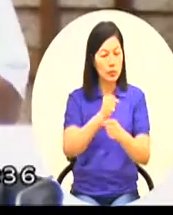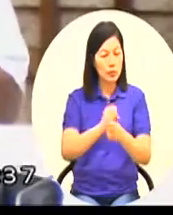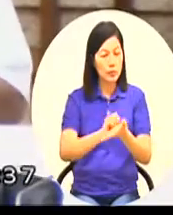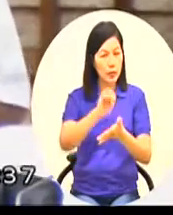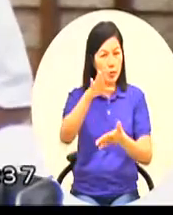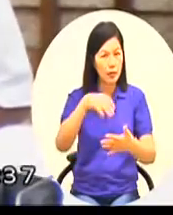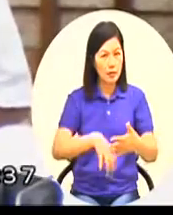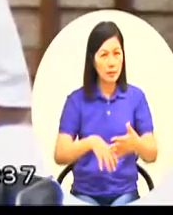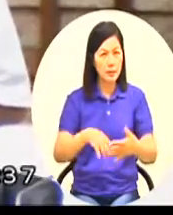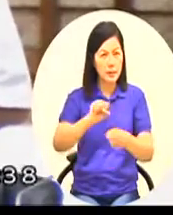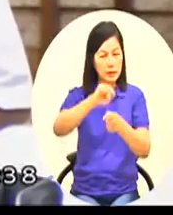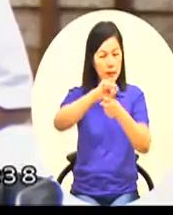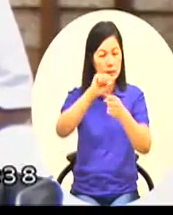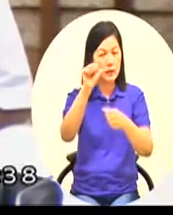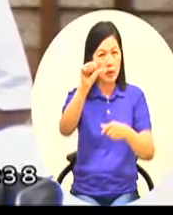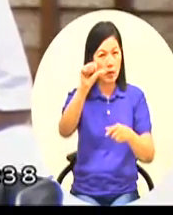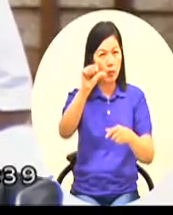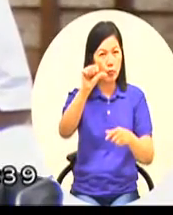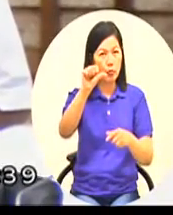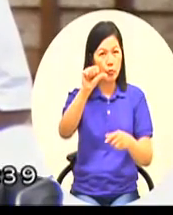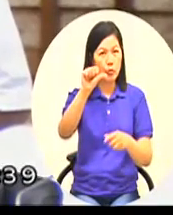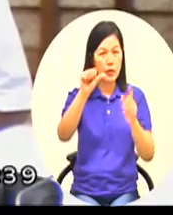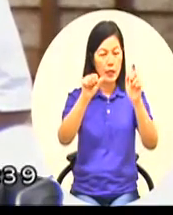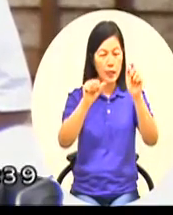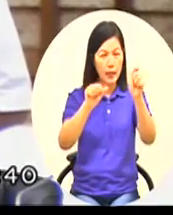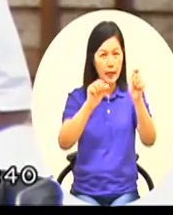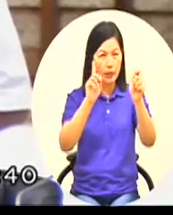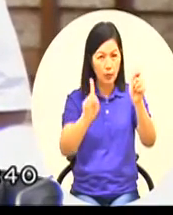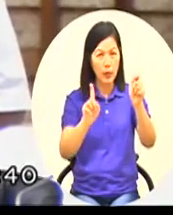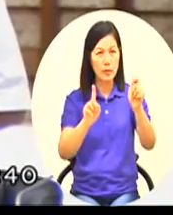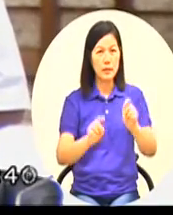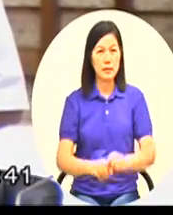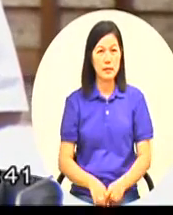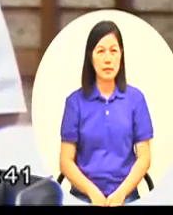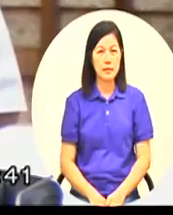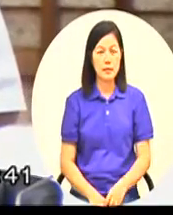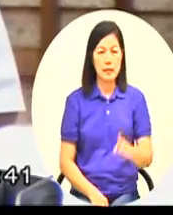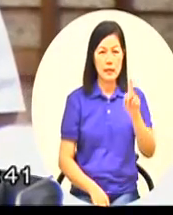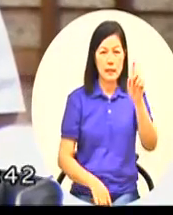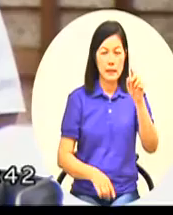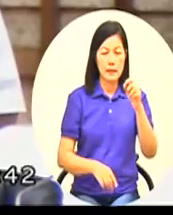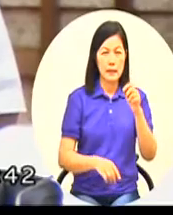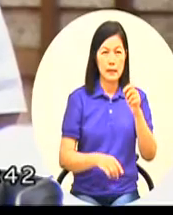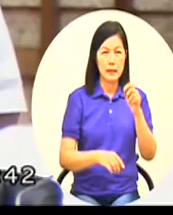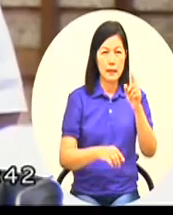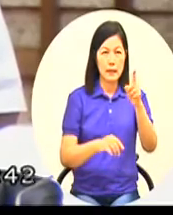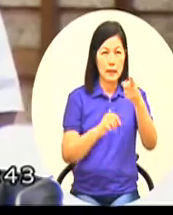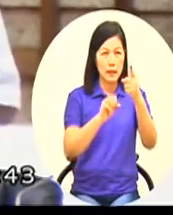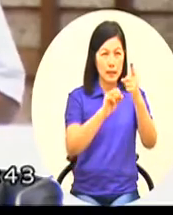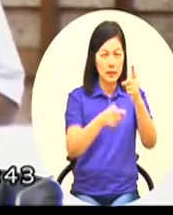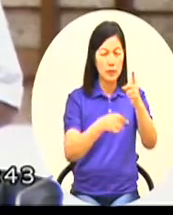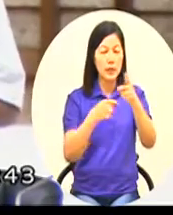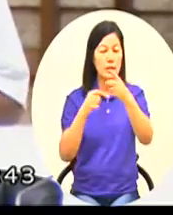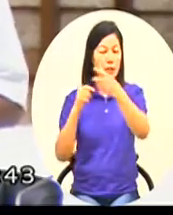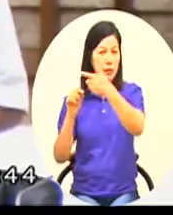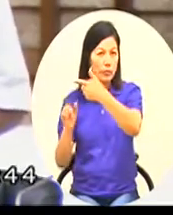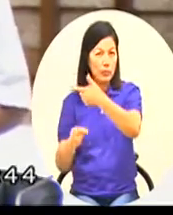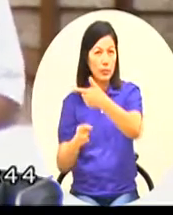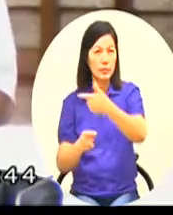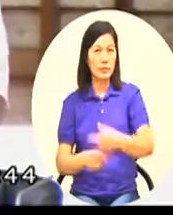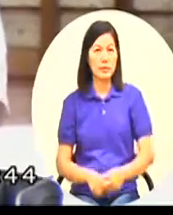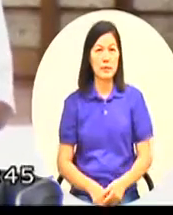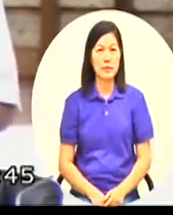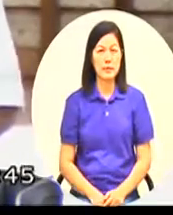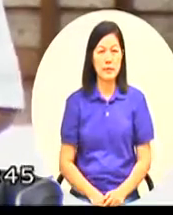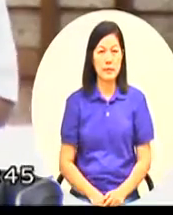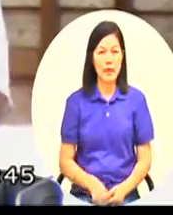的是增加五个 A1 的，对不对？是一到六个月。 是。 哦，所以说在这上面来